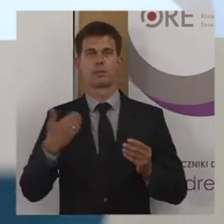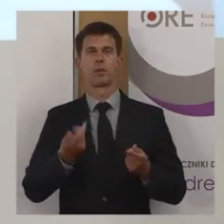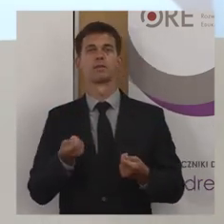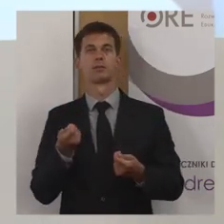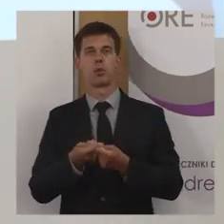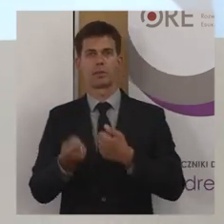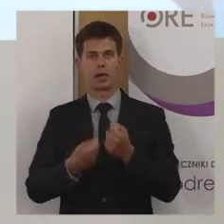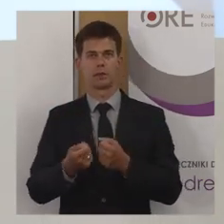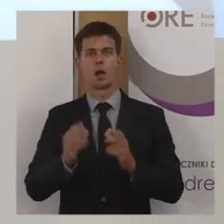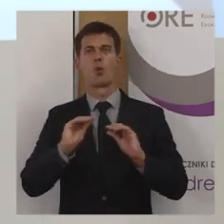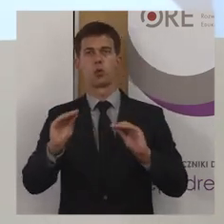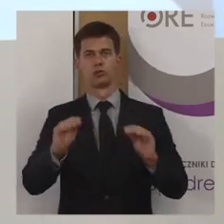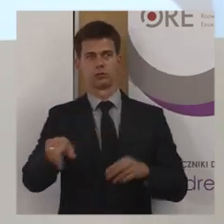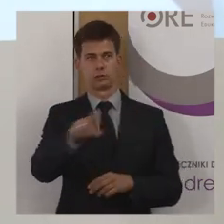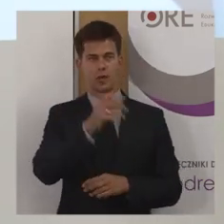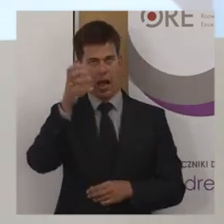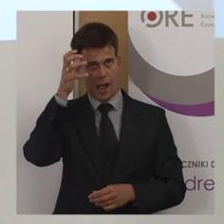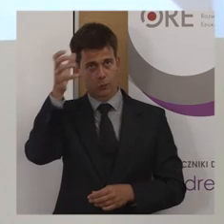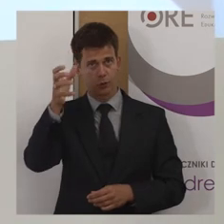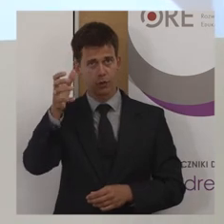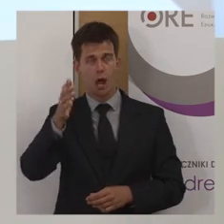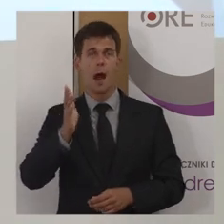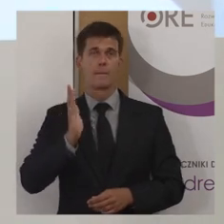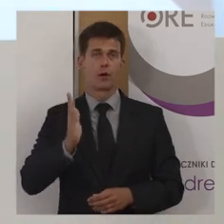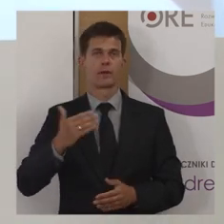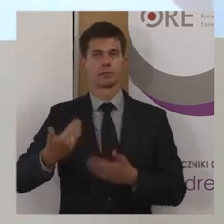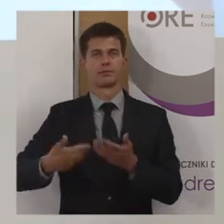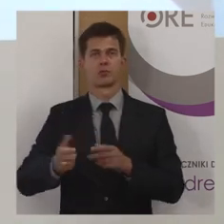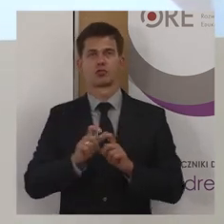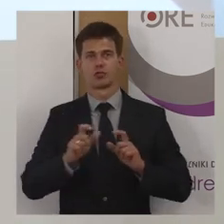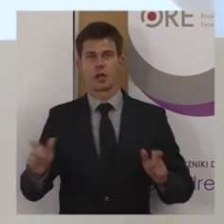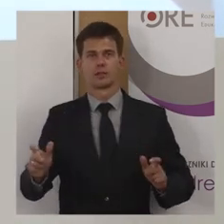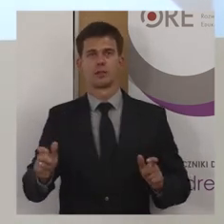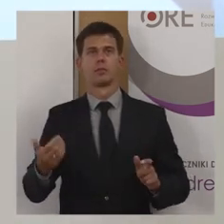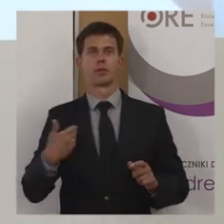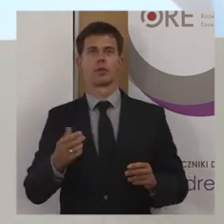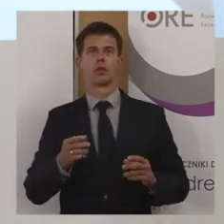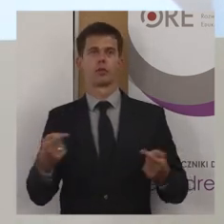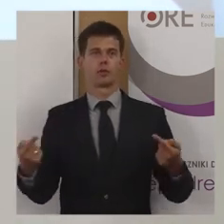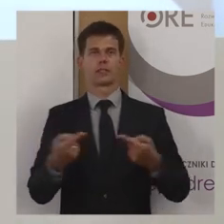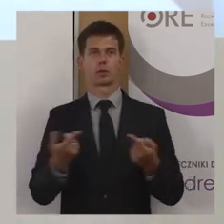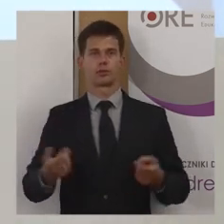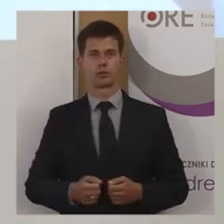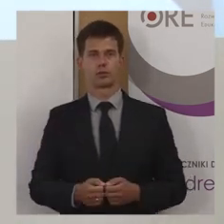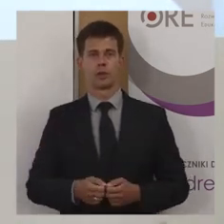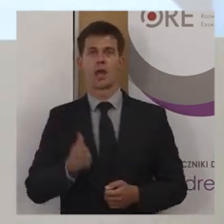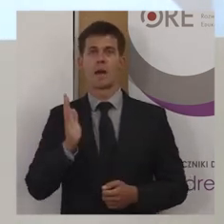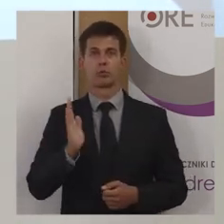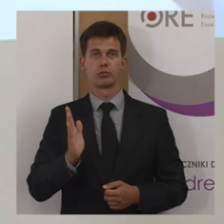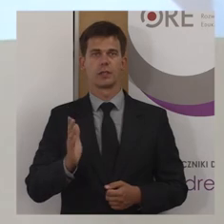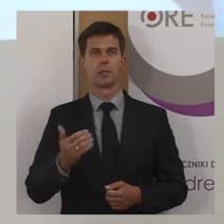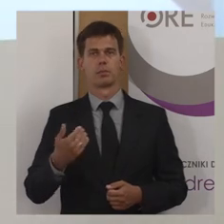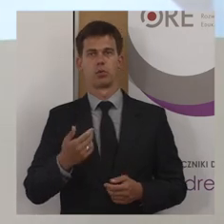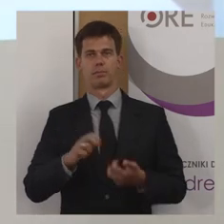żeby przeszkolić autorów z tego, jak działa dostępność. I w toku tych szkoleń wyniknęły pewne